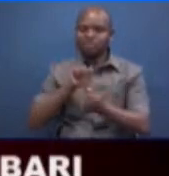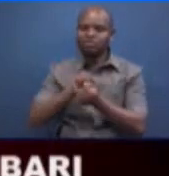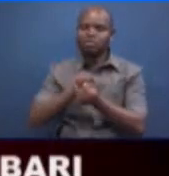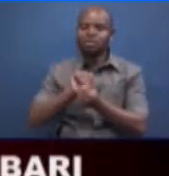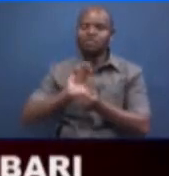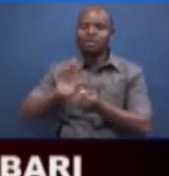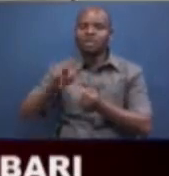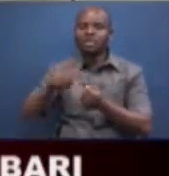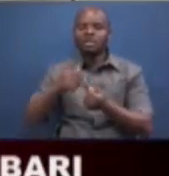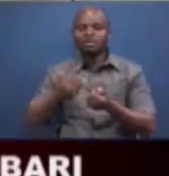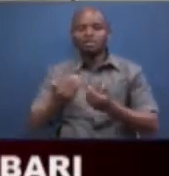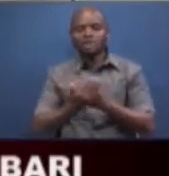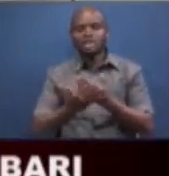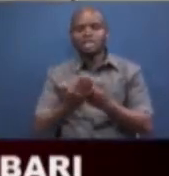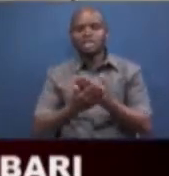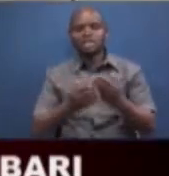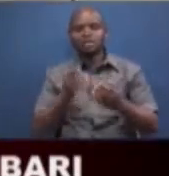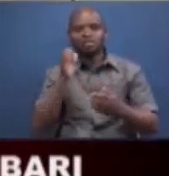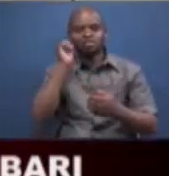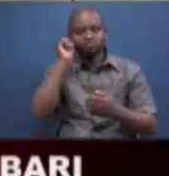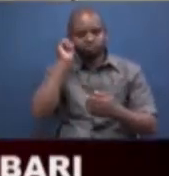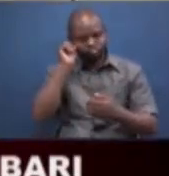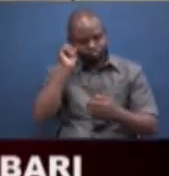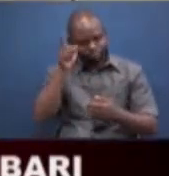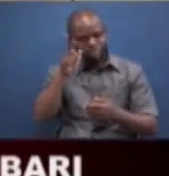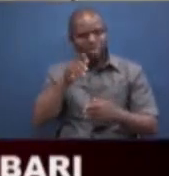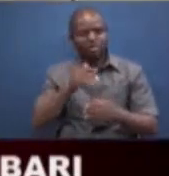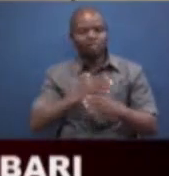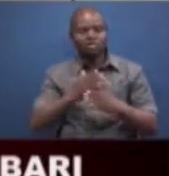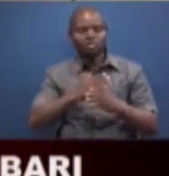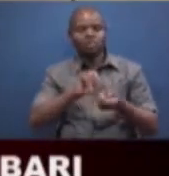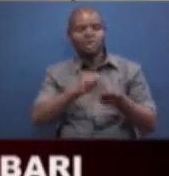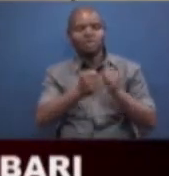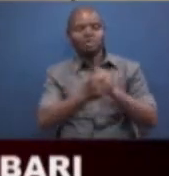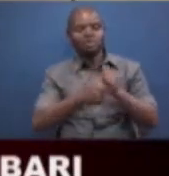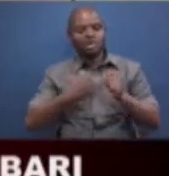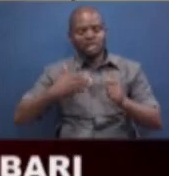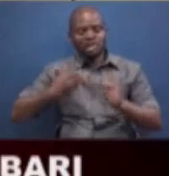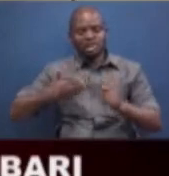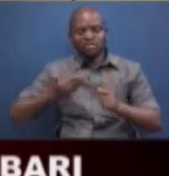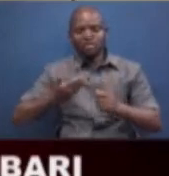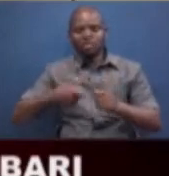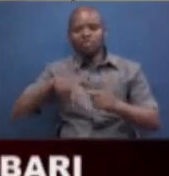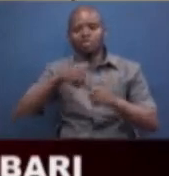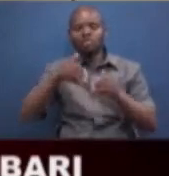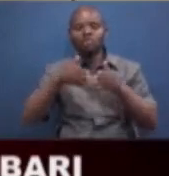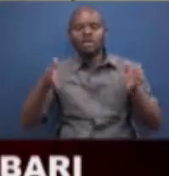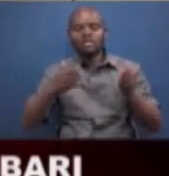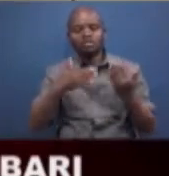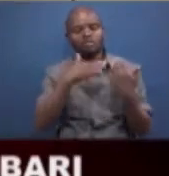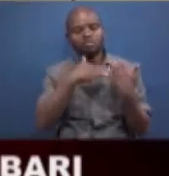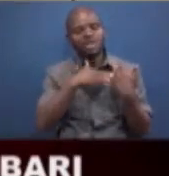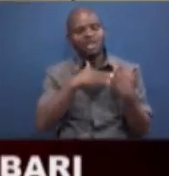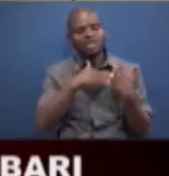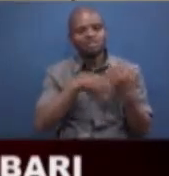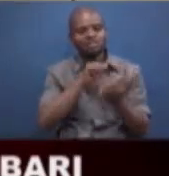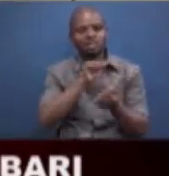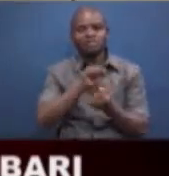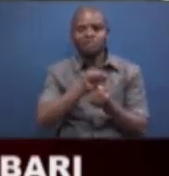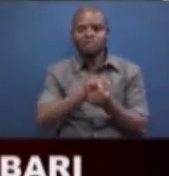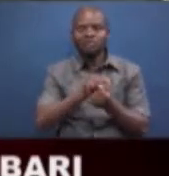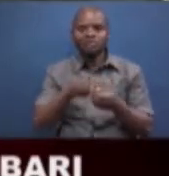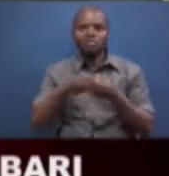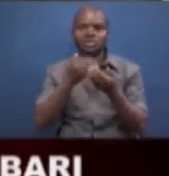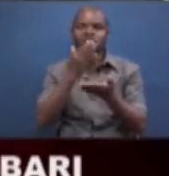vyombo vyao ili wananchi waelewe mwelekeo wa serikali kuhusu marekebisho yanayotakiwa kuongeza uwazi na uwajibikaji wa vyombo